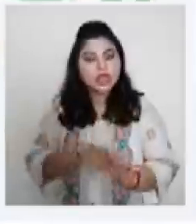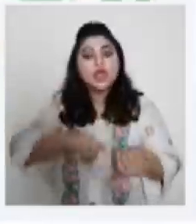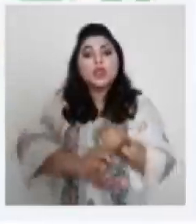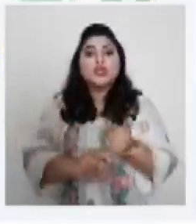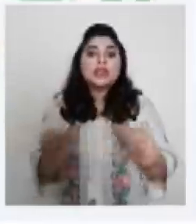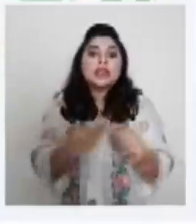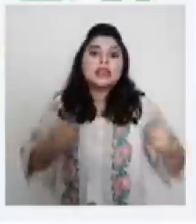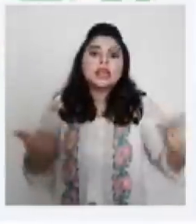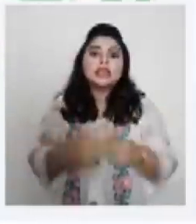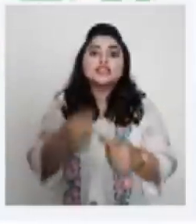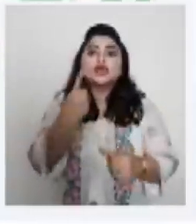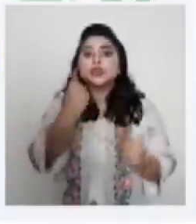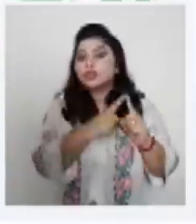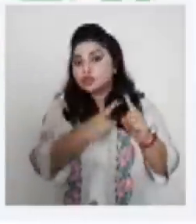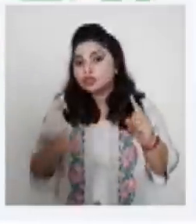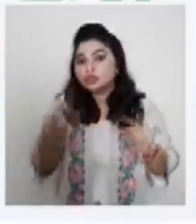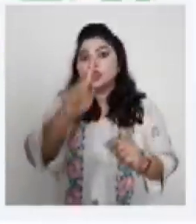৭,২১,৪৭৭ জন।